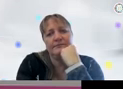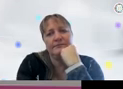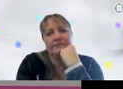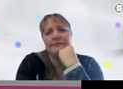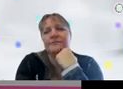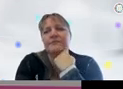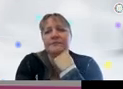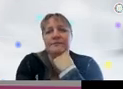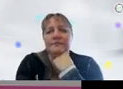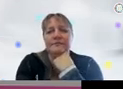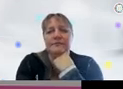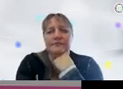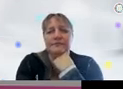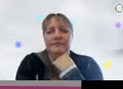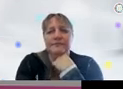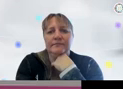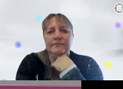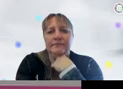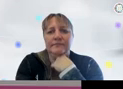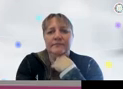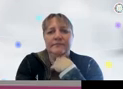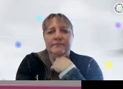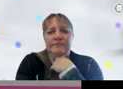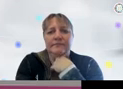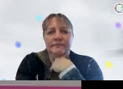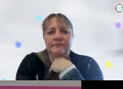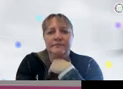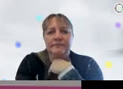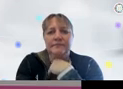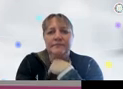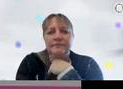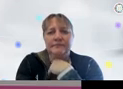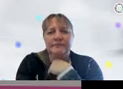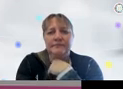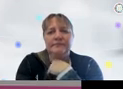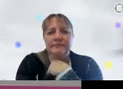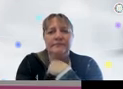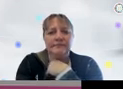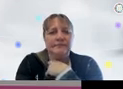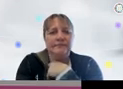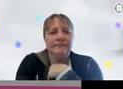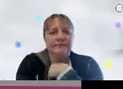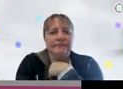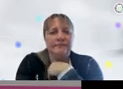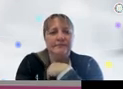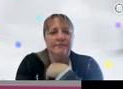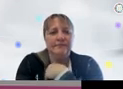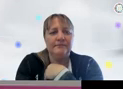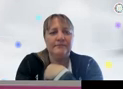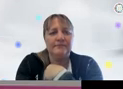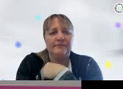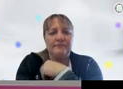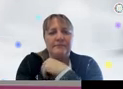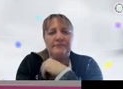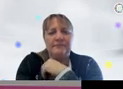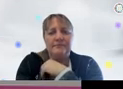heutzutage sehr, sehr wichtig, ohne zusätzliche Arbeit und zusätzliche Belastung für das Lehrerteam und ohne